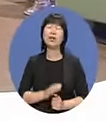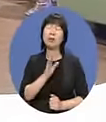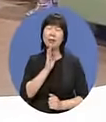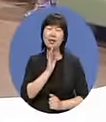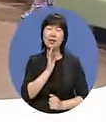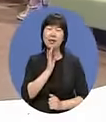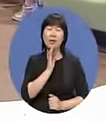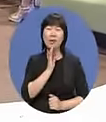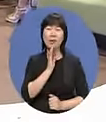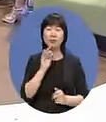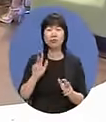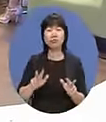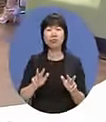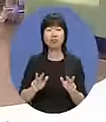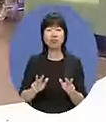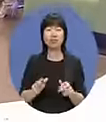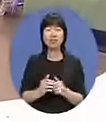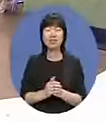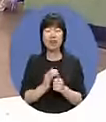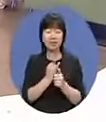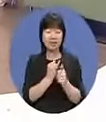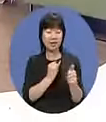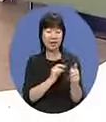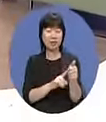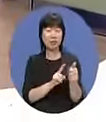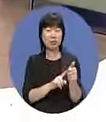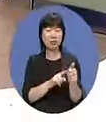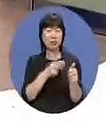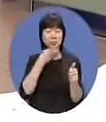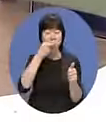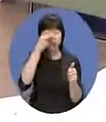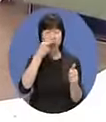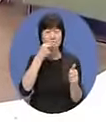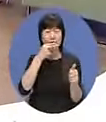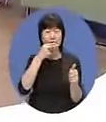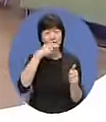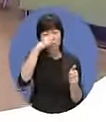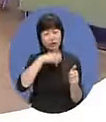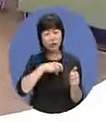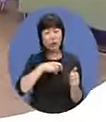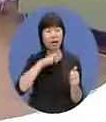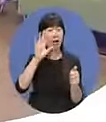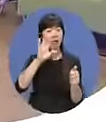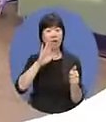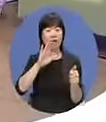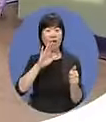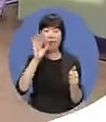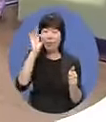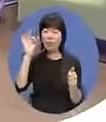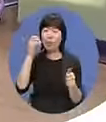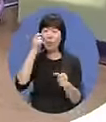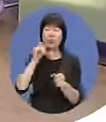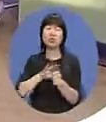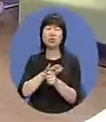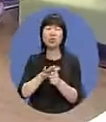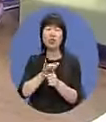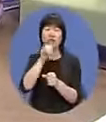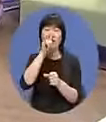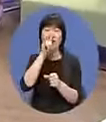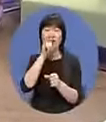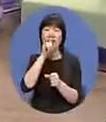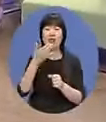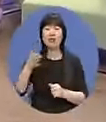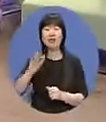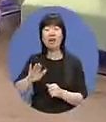그래요, 신기해. 남편이 괜히 술을 마신 게 아닙니다. 또 안쓰럽잖아요, 또 화면 딱 보니까. 아니, 안쓰럽기는 해요.